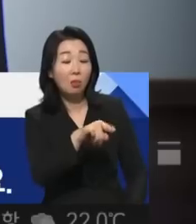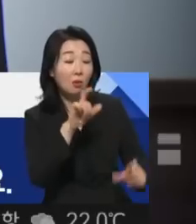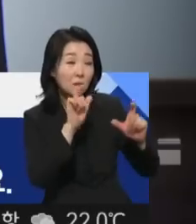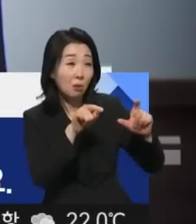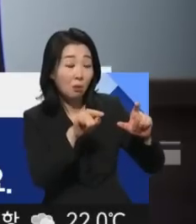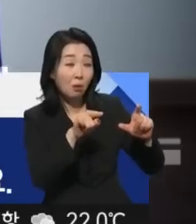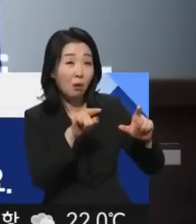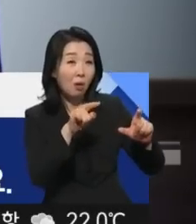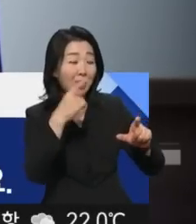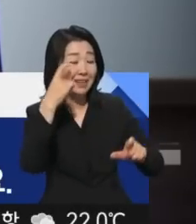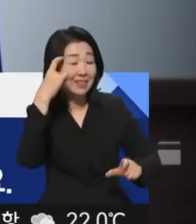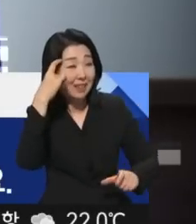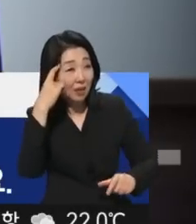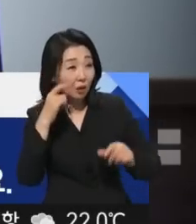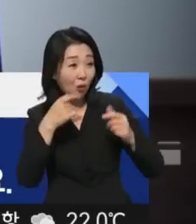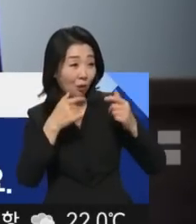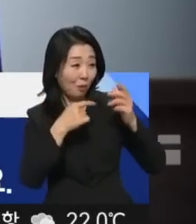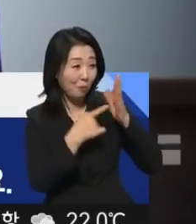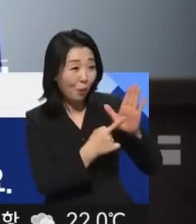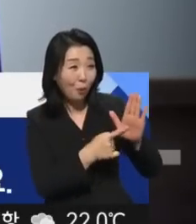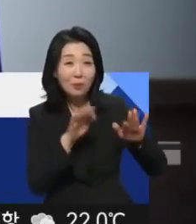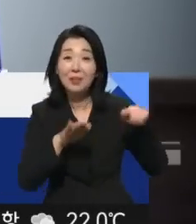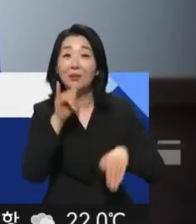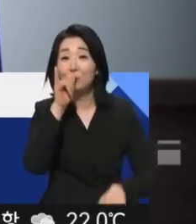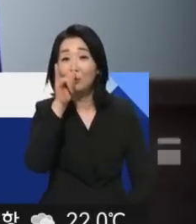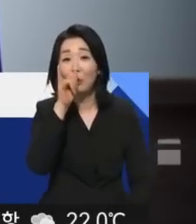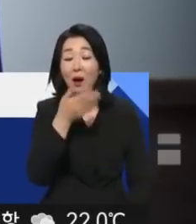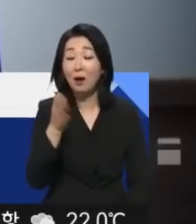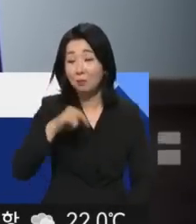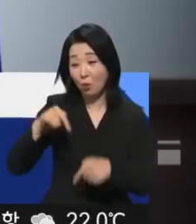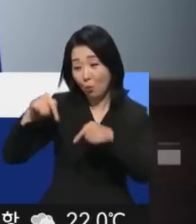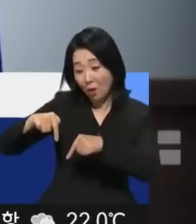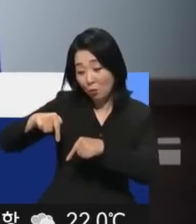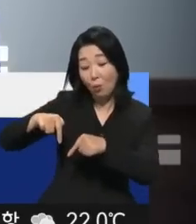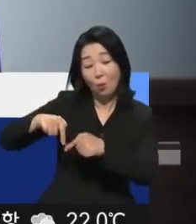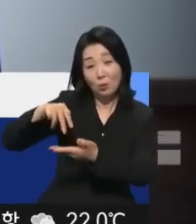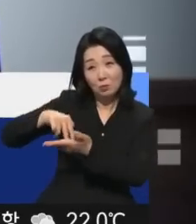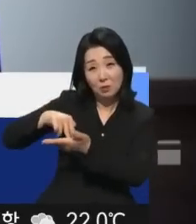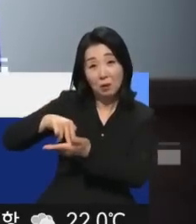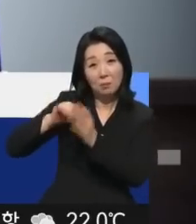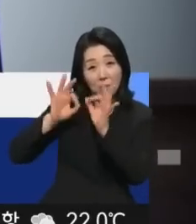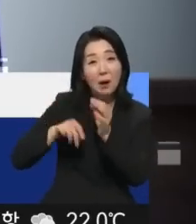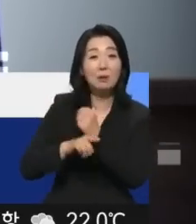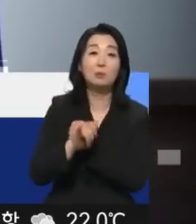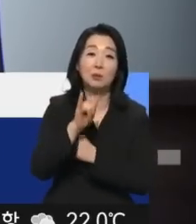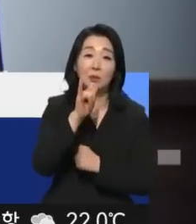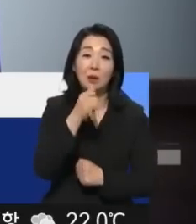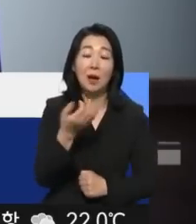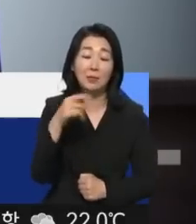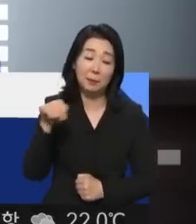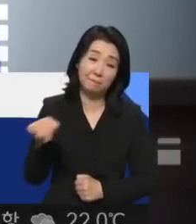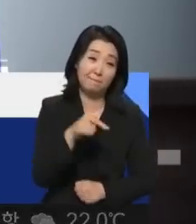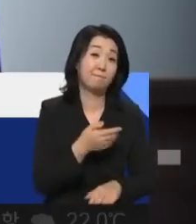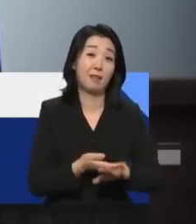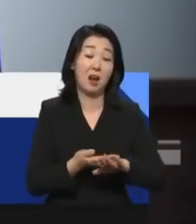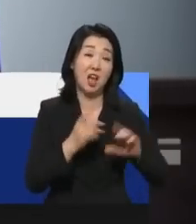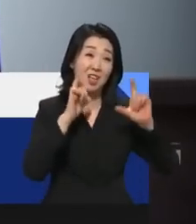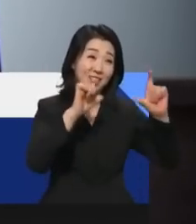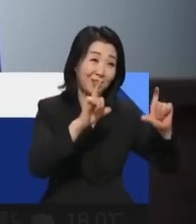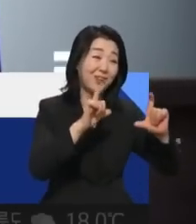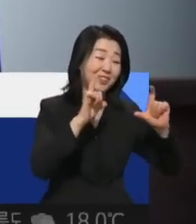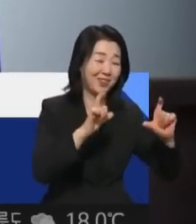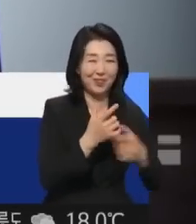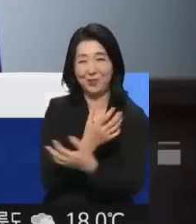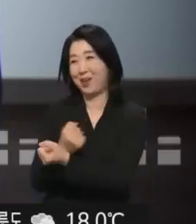단순한 의지의 표명은 차이가 있긴 한데요. 그러나 뭐 외교적으로 상당히 의미는 있다고 봅니다. 그러니까 같은 건 아니에요. 선언은 선언이고